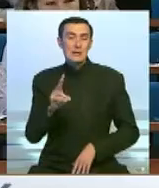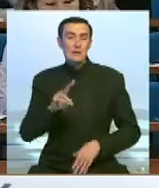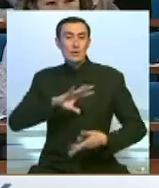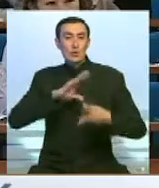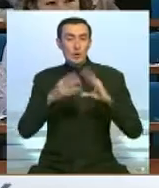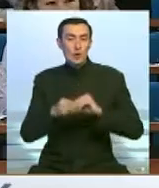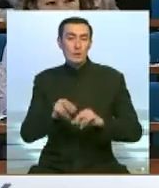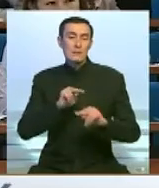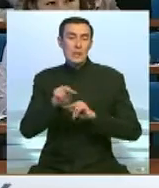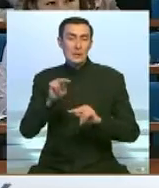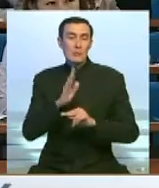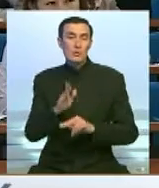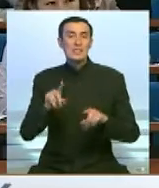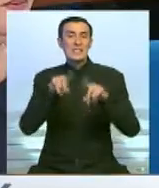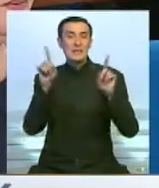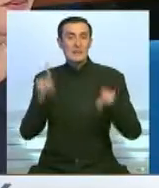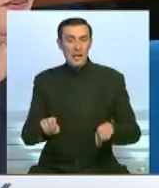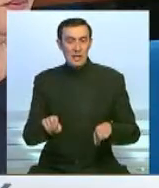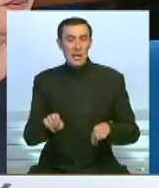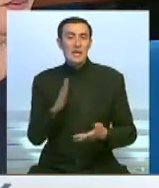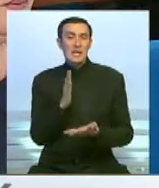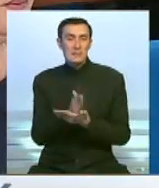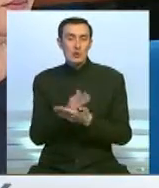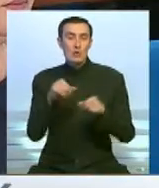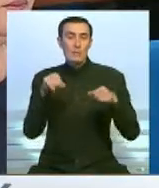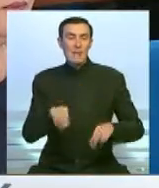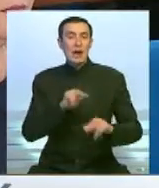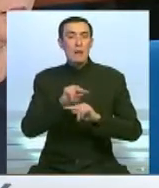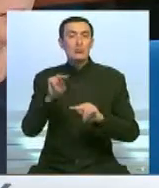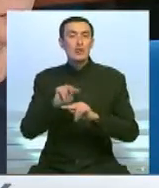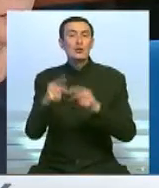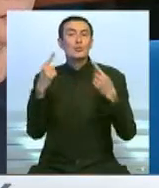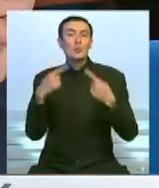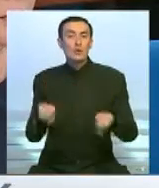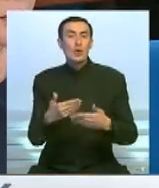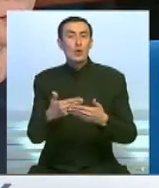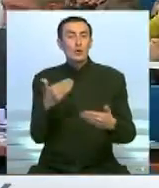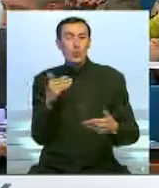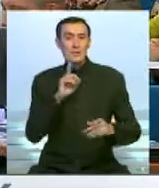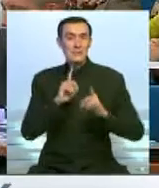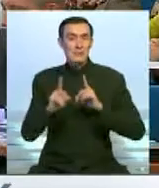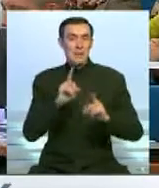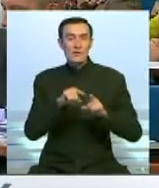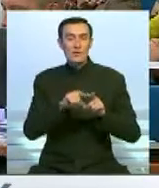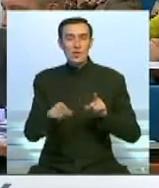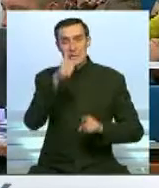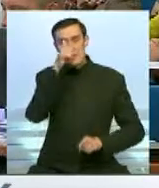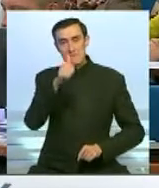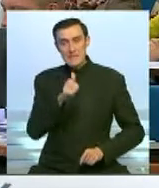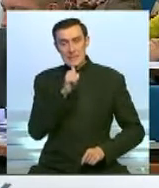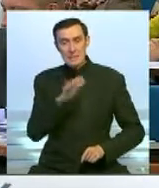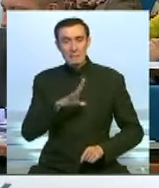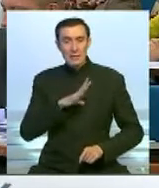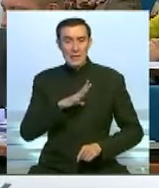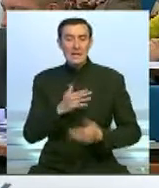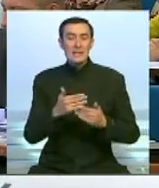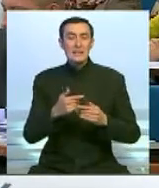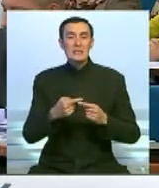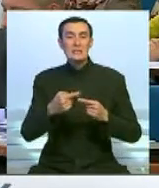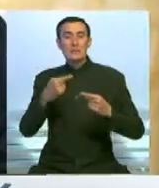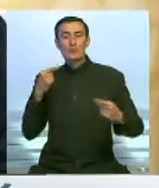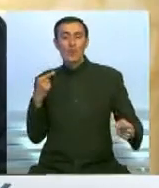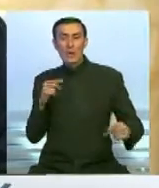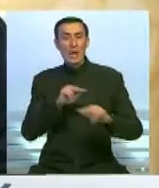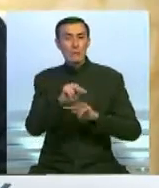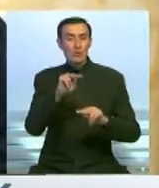тренинга слушатели получат сертификаты, которые дают право обучать других. До семинара в течение месяца слушатели проходили дистанционное